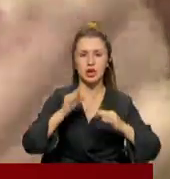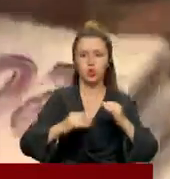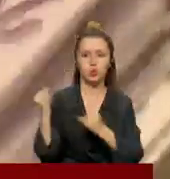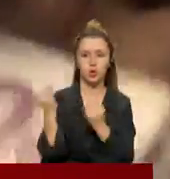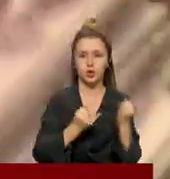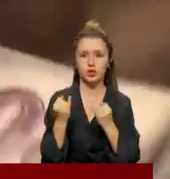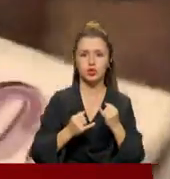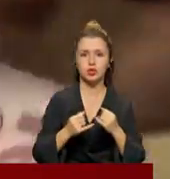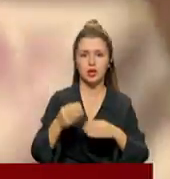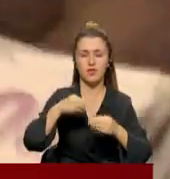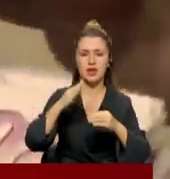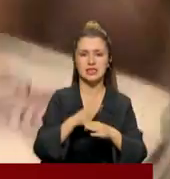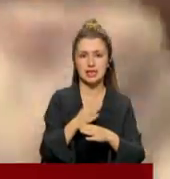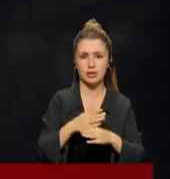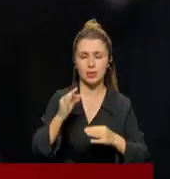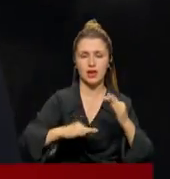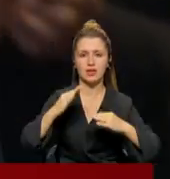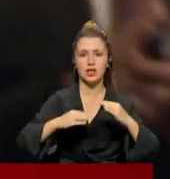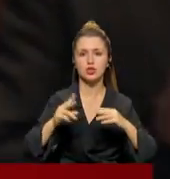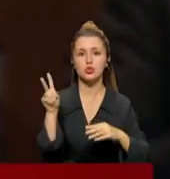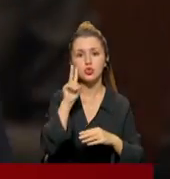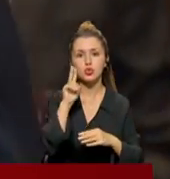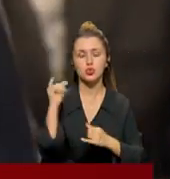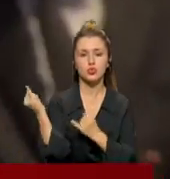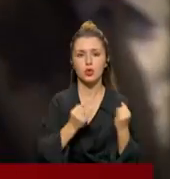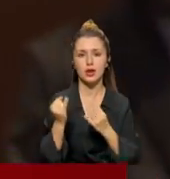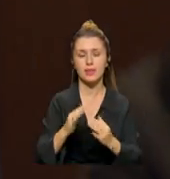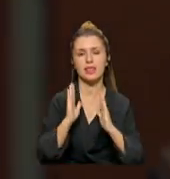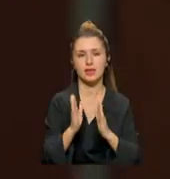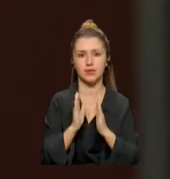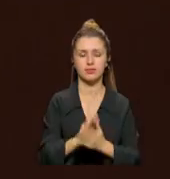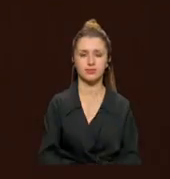düellosunda faiz sebep enflasyon sonuç polemiği hız kesmeden devam ediyor.